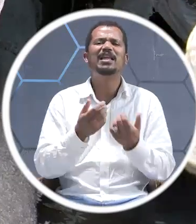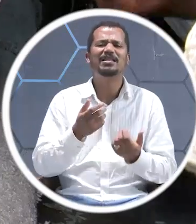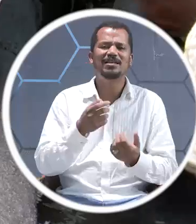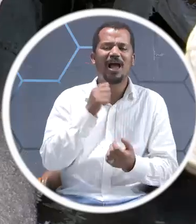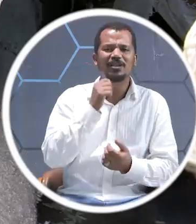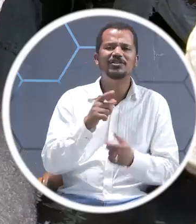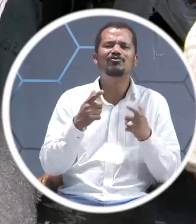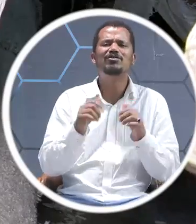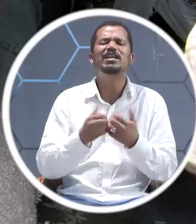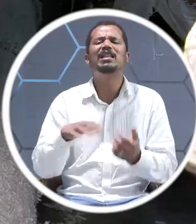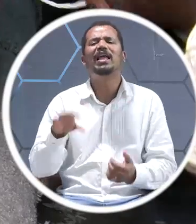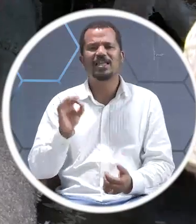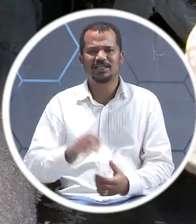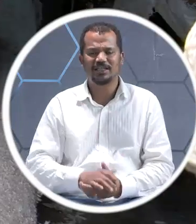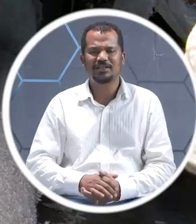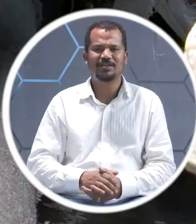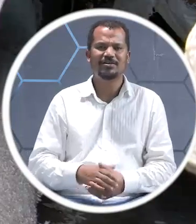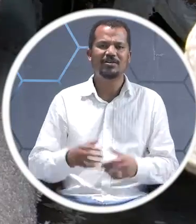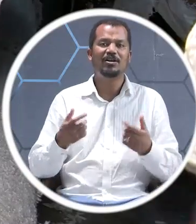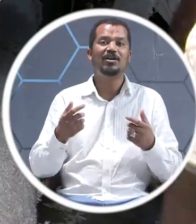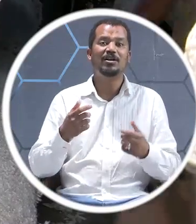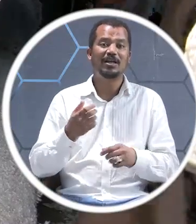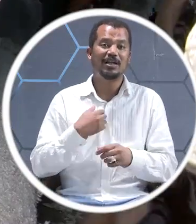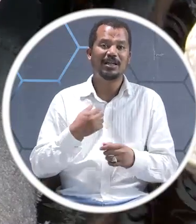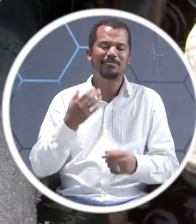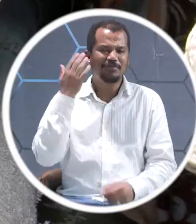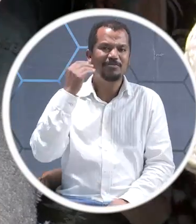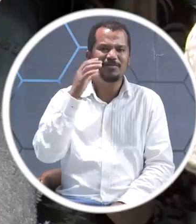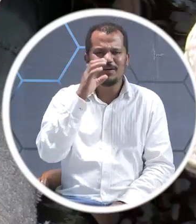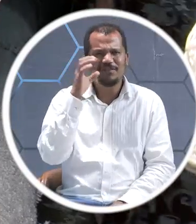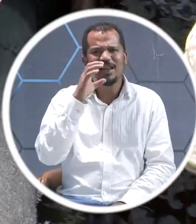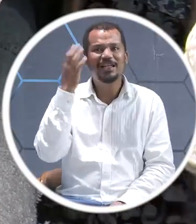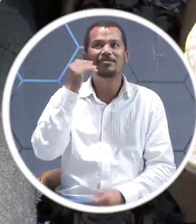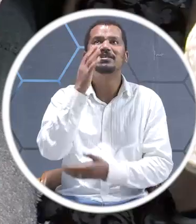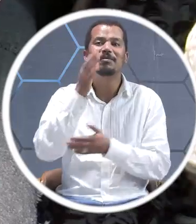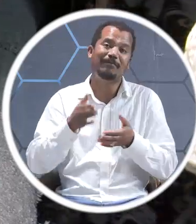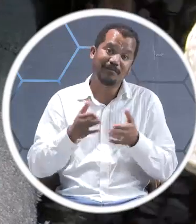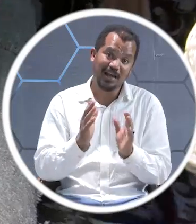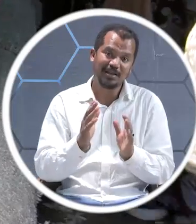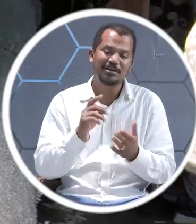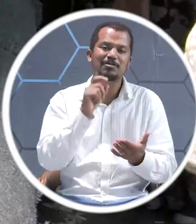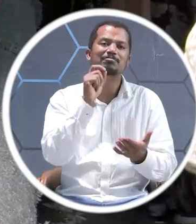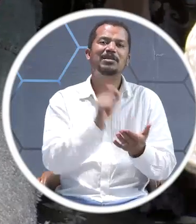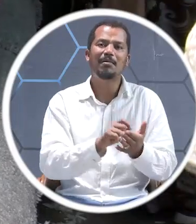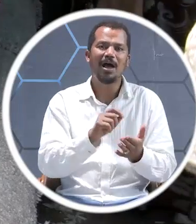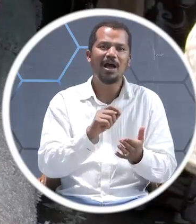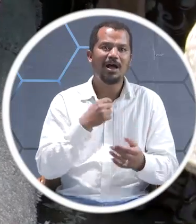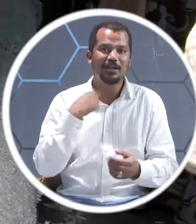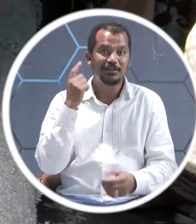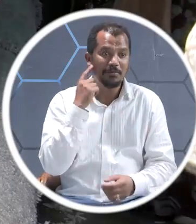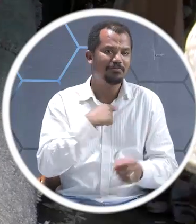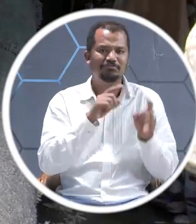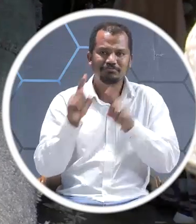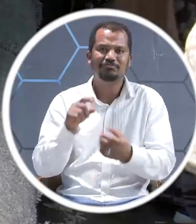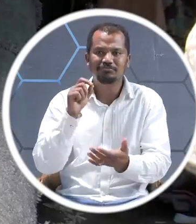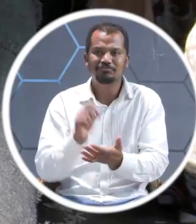እንዴት ተቀላቀልሽ አንቺ እድሉ እንዴት አገኘሽ? ያው እድሉን ተቀደም መፈልገው ነበር ያው መቼም የእግዚአብሔር ፍቃድ ሆነና ምዝገባ ምናምን ተጀመረ ሲባል